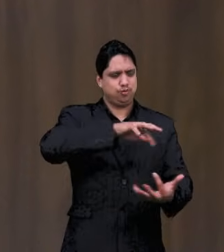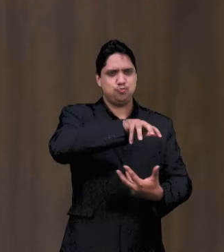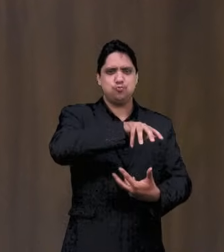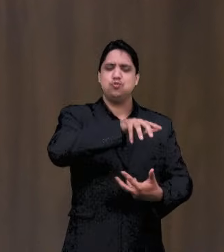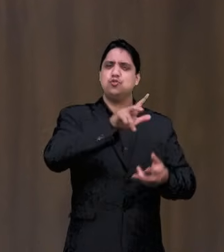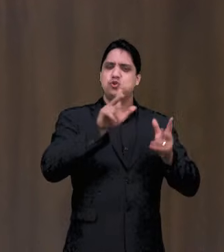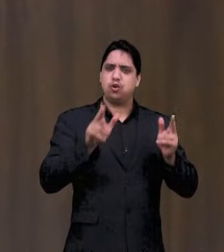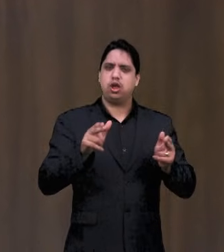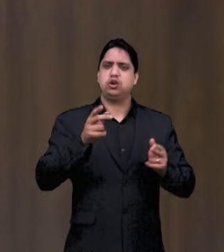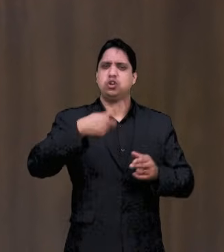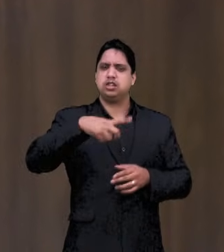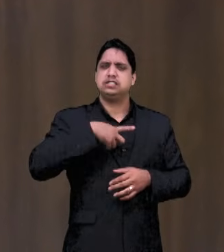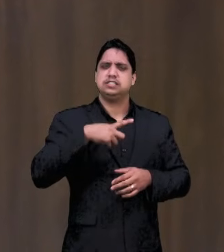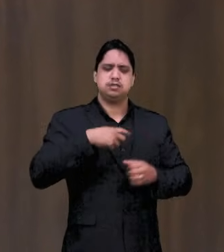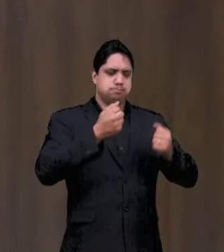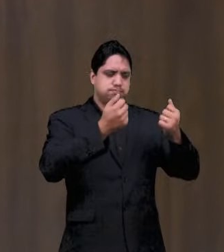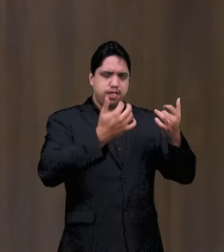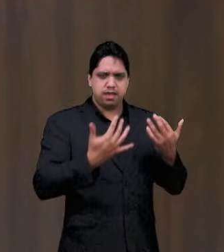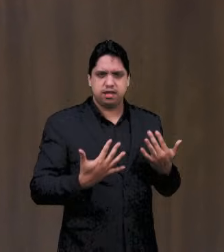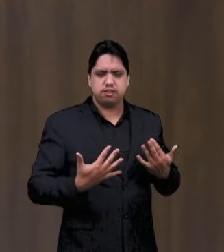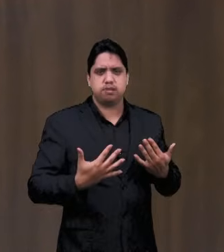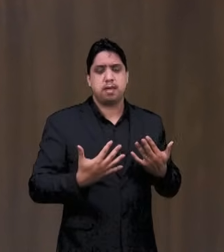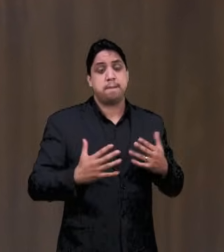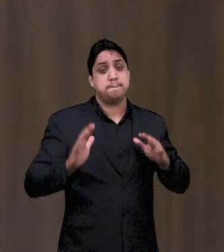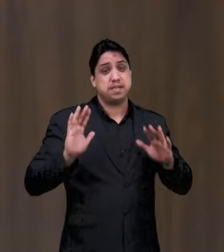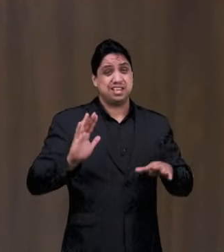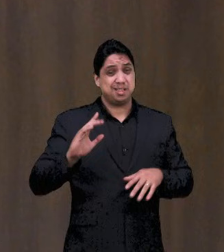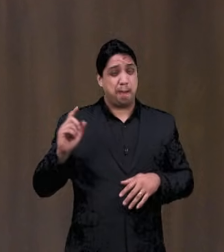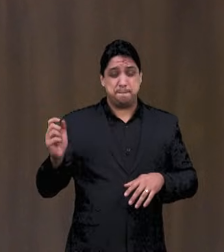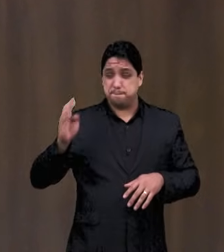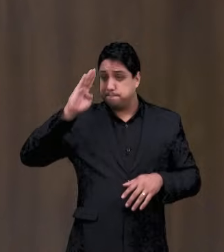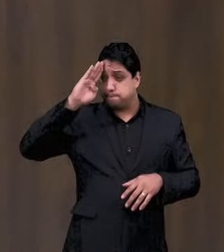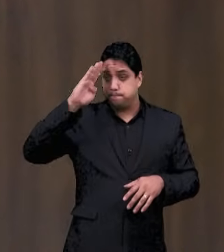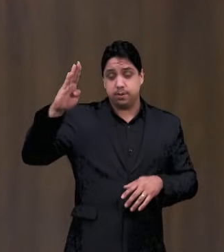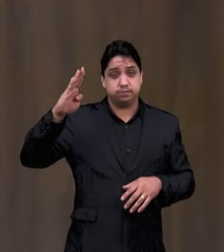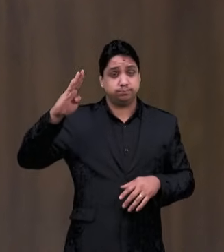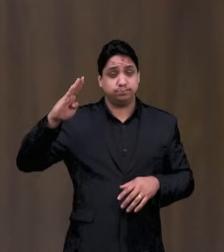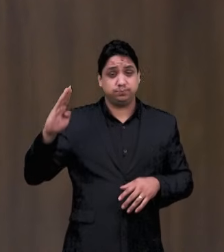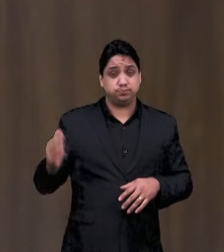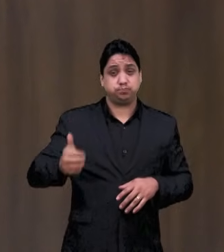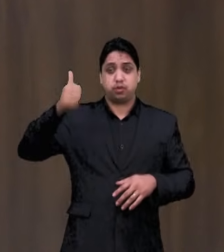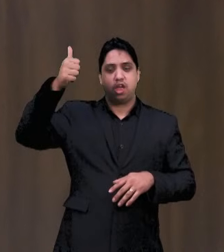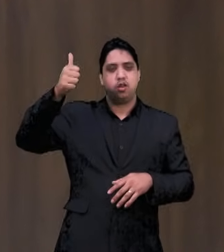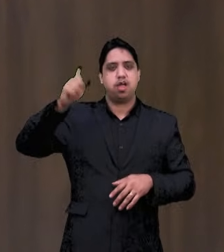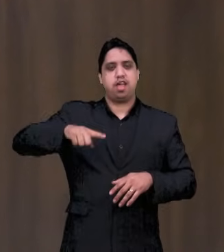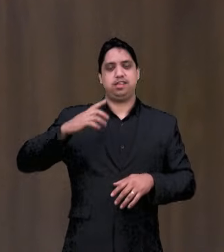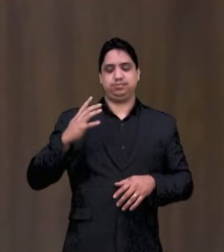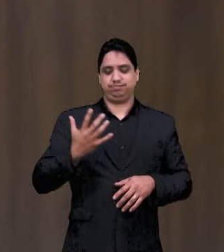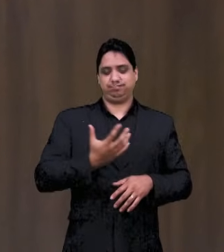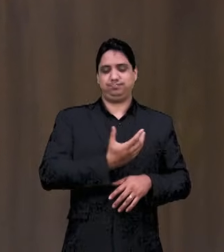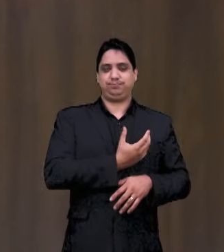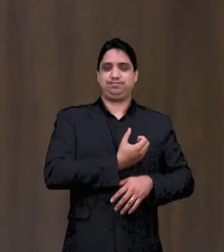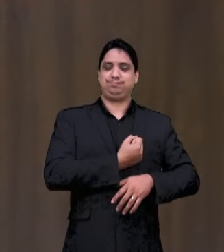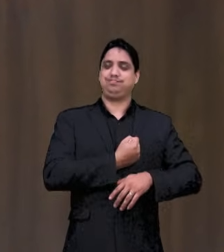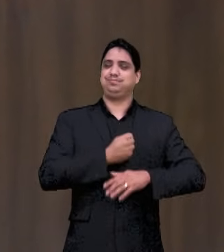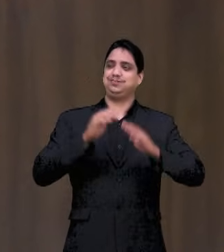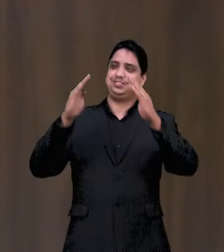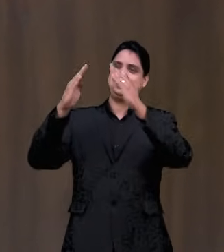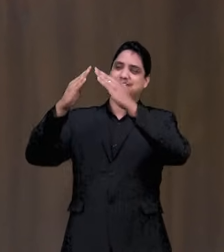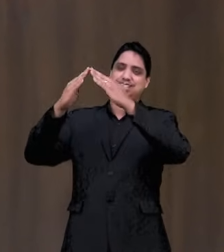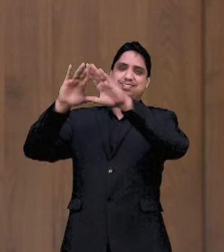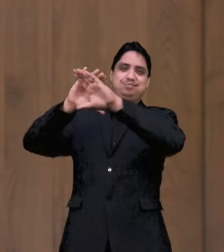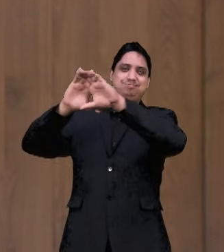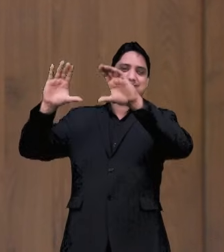nous pouvons recevoir beaucoup de bénédictions, mais la plus grande, c'est le salut. Quelle